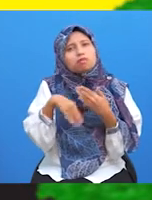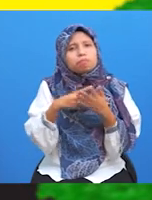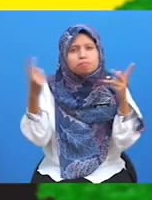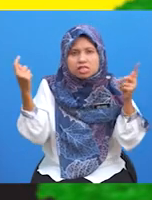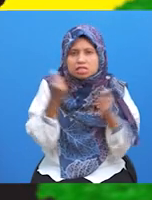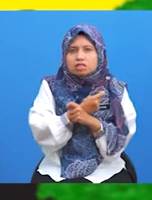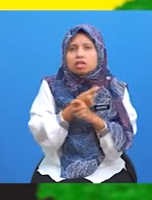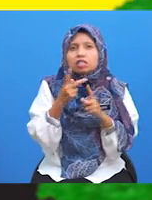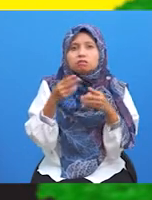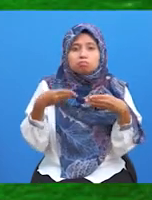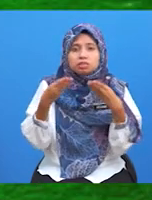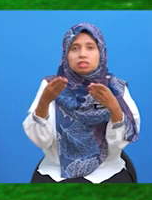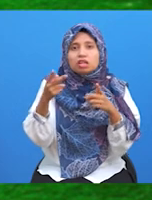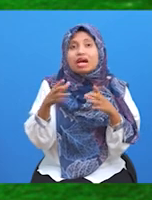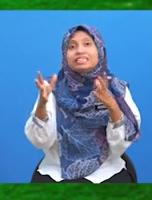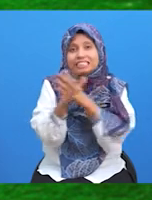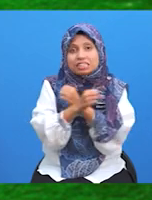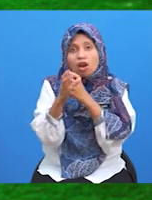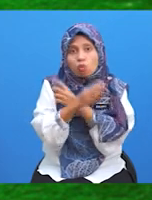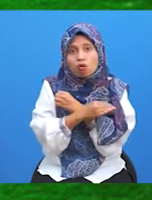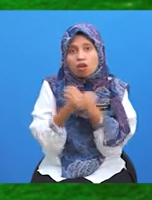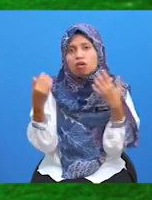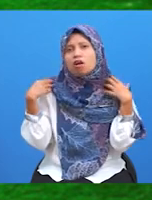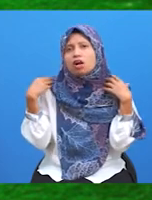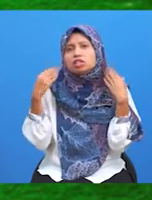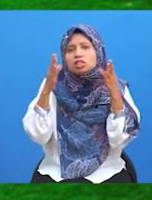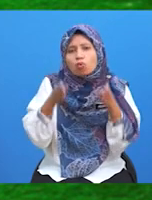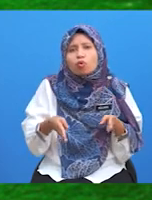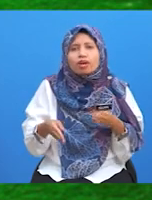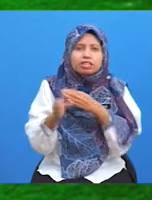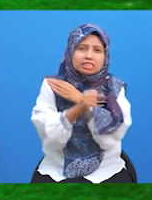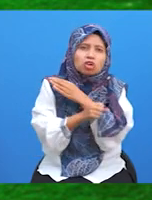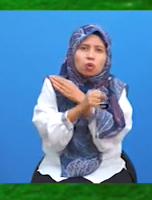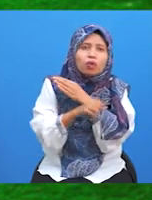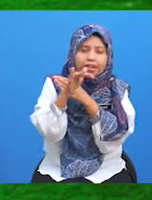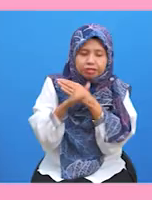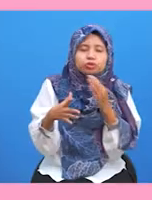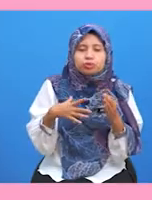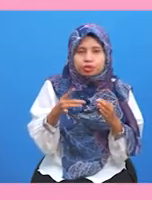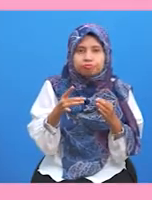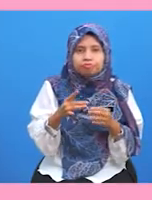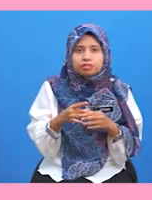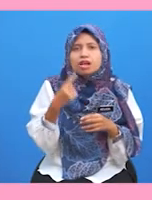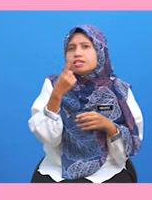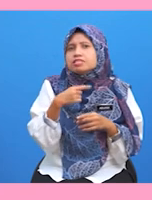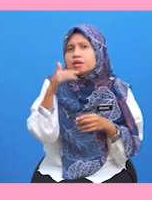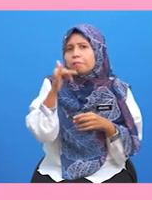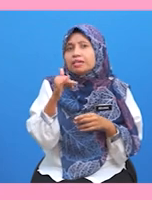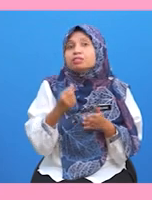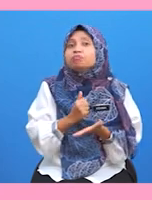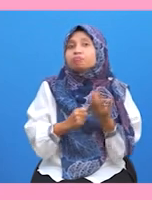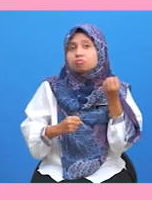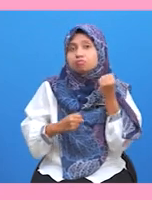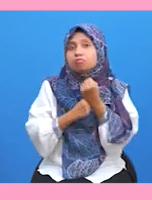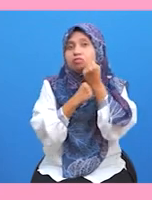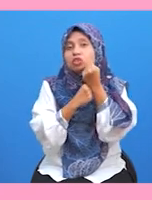terhadap penyerahan Sarawak, terdapat juga penduduk yang menyokong penyerahan ini. Siapakah yang menyokong